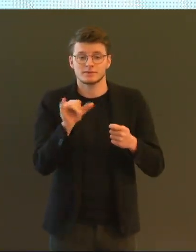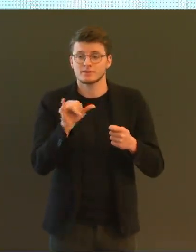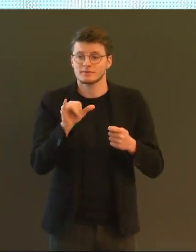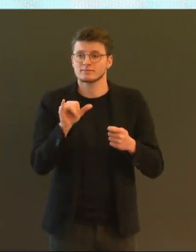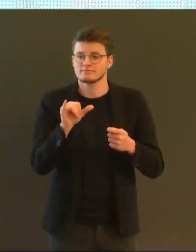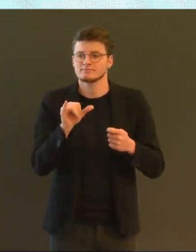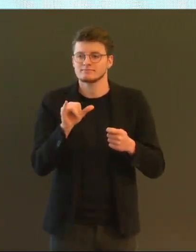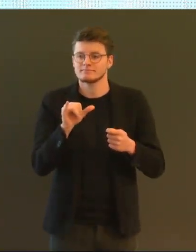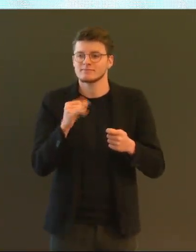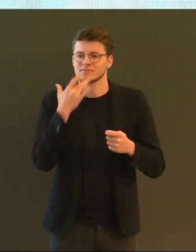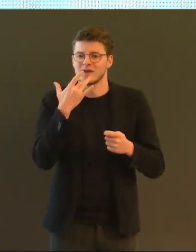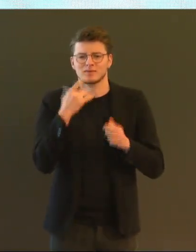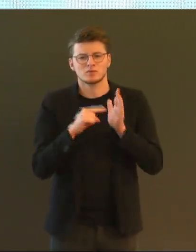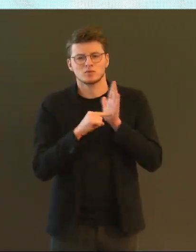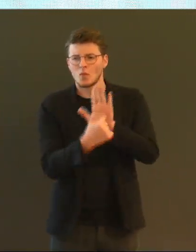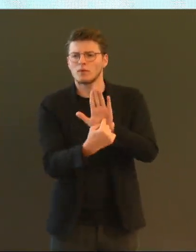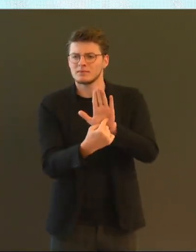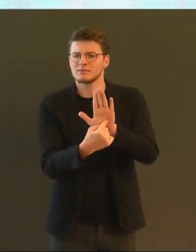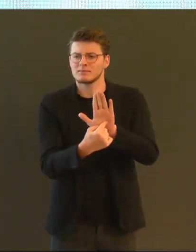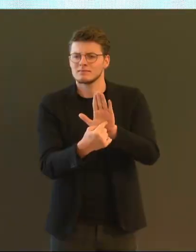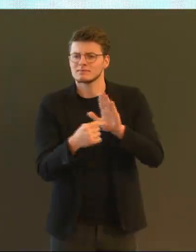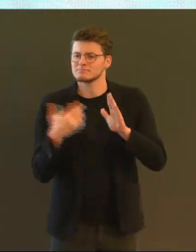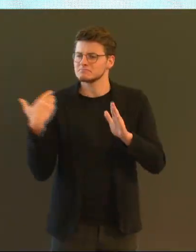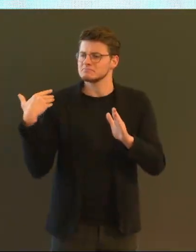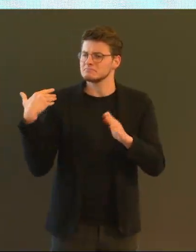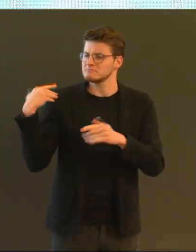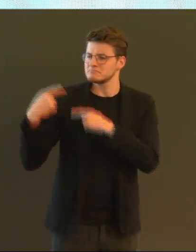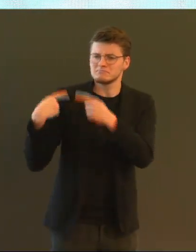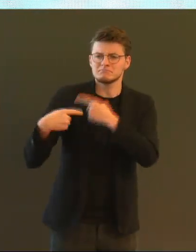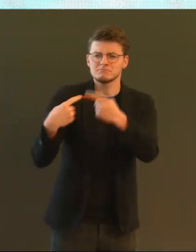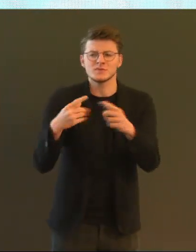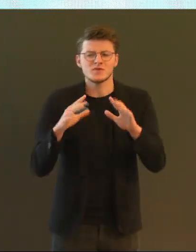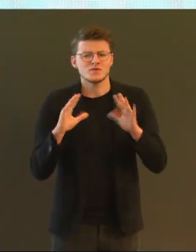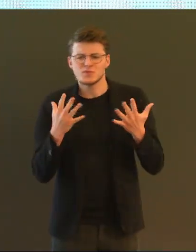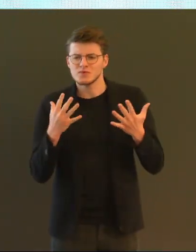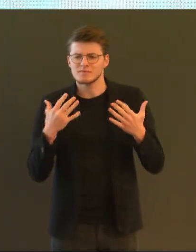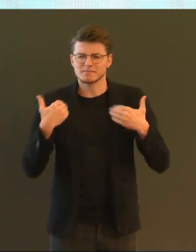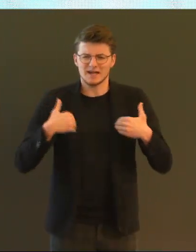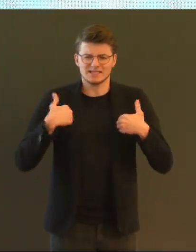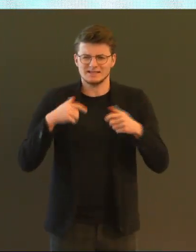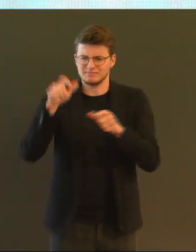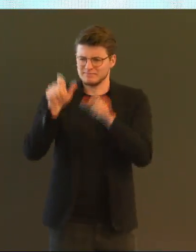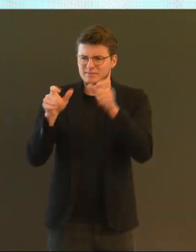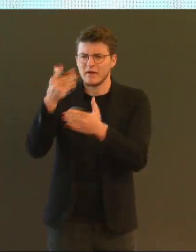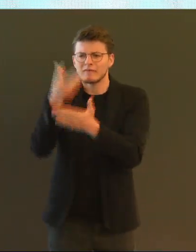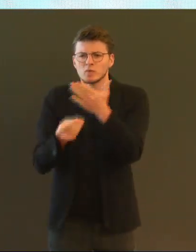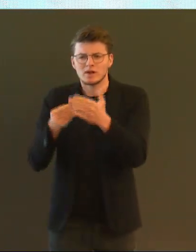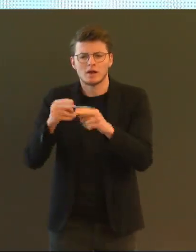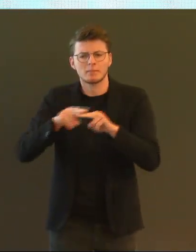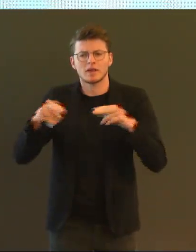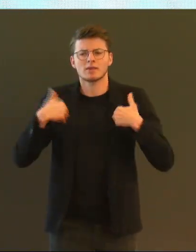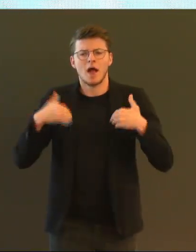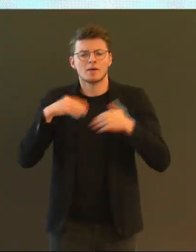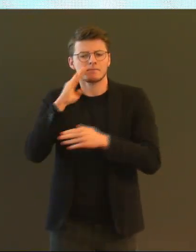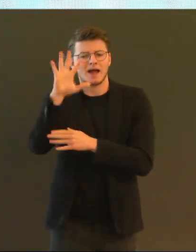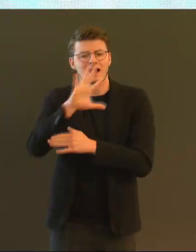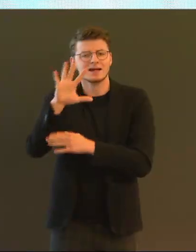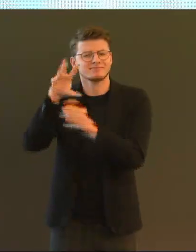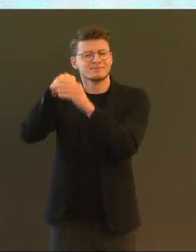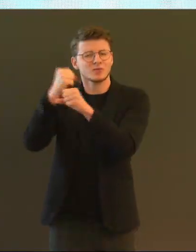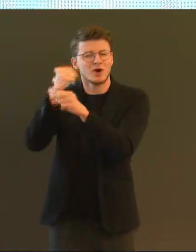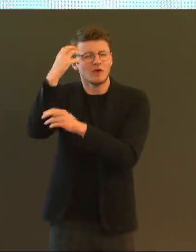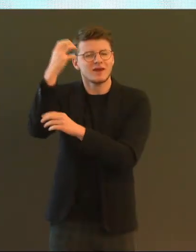aantal afwezigheden op het werk bij het overheidspersoneel. Zoals u weet gebruiken we dit als een vroege indicator